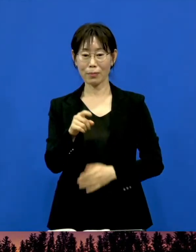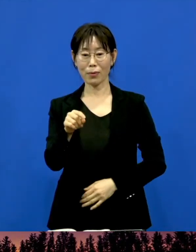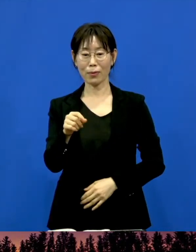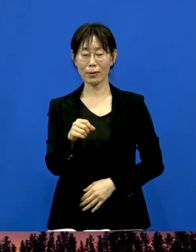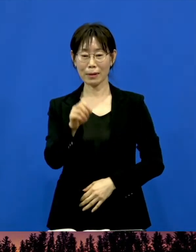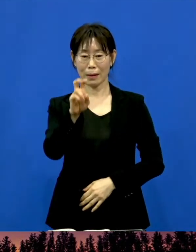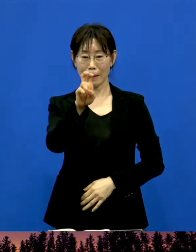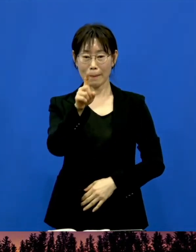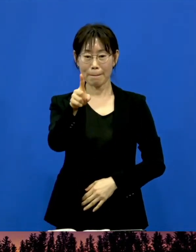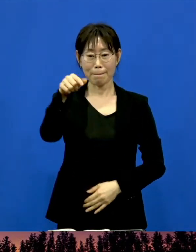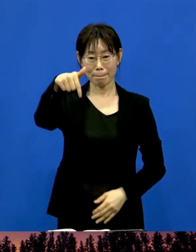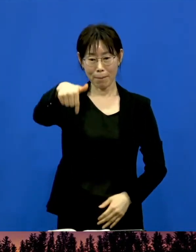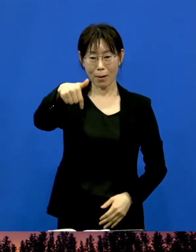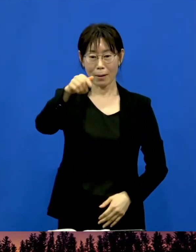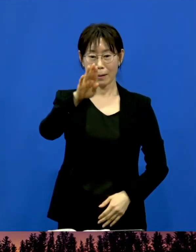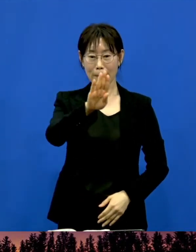됐어요.